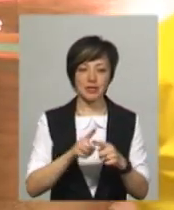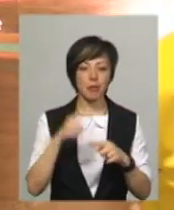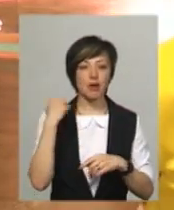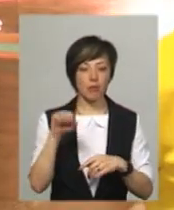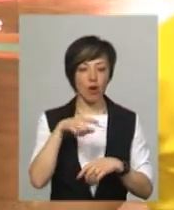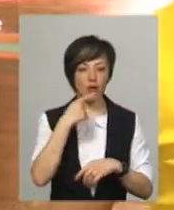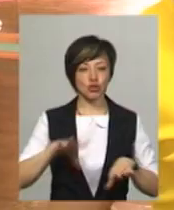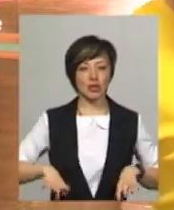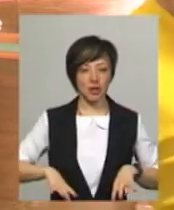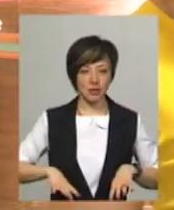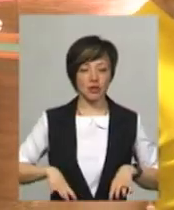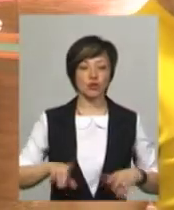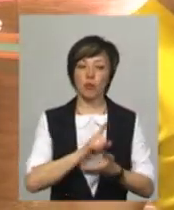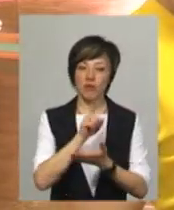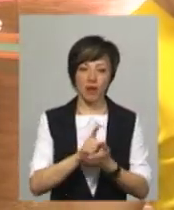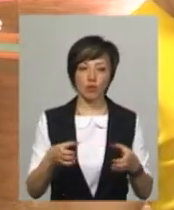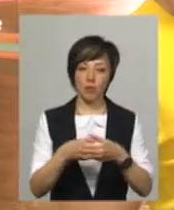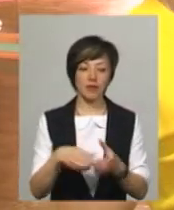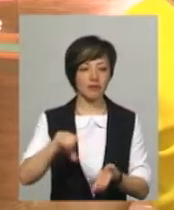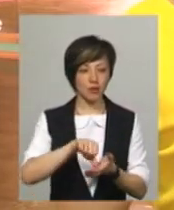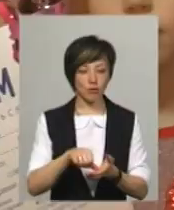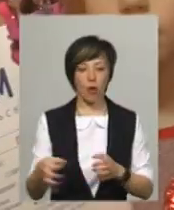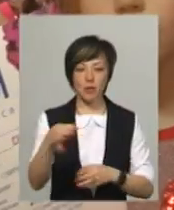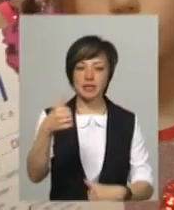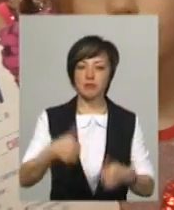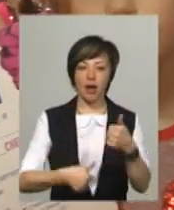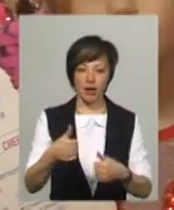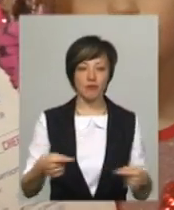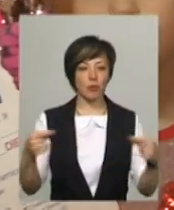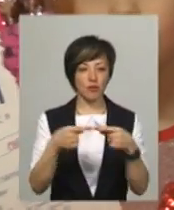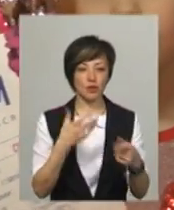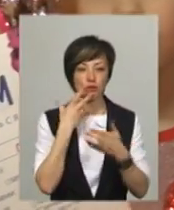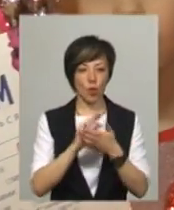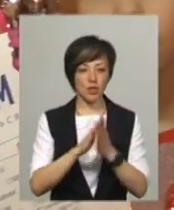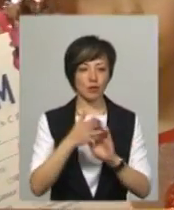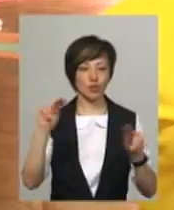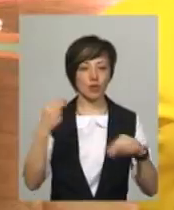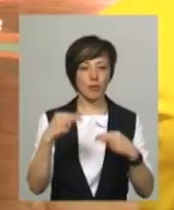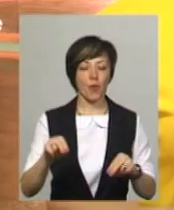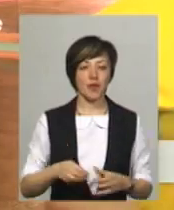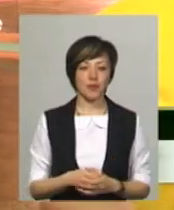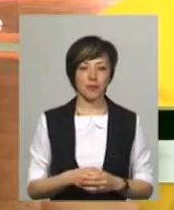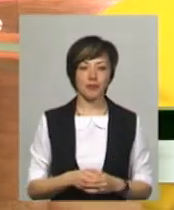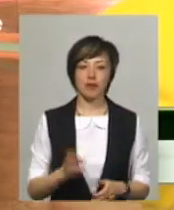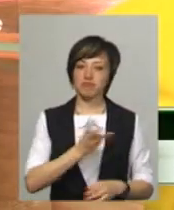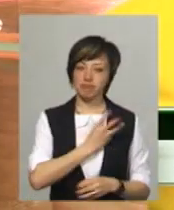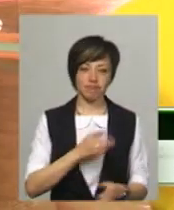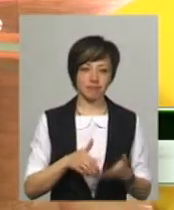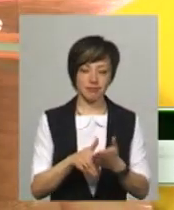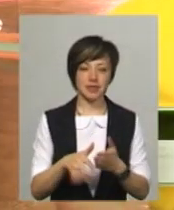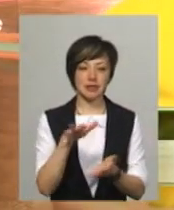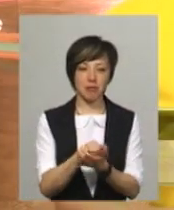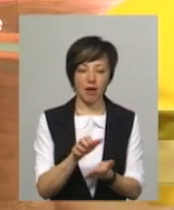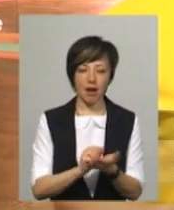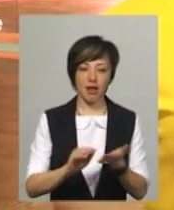перемога, каже тренер Ольга Мазур, зобов'язує команду виступити на обласних змаганнях відповідно до статусу чемпіонів. Це нас мотивувало, ми